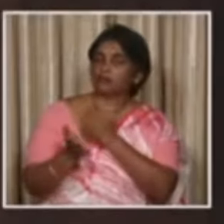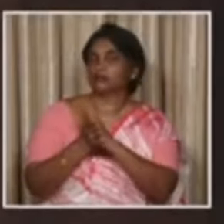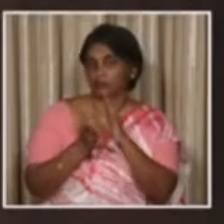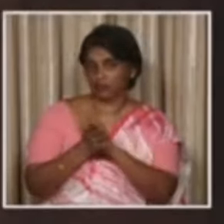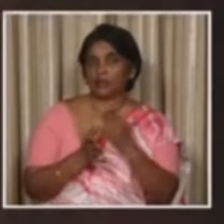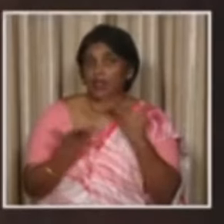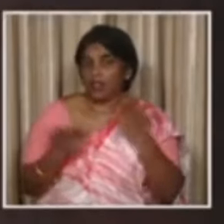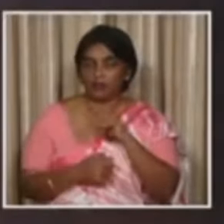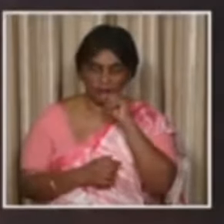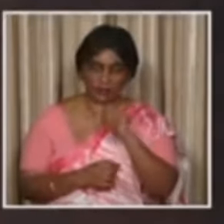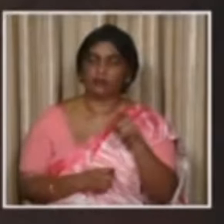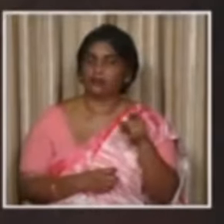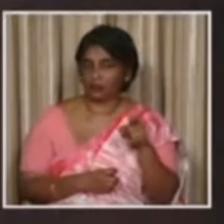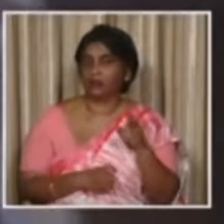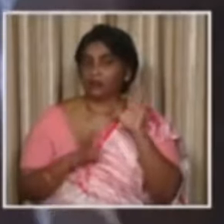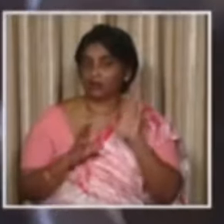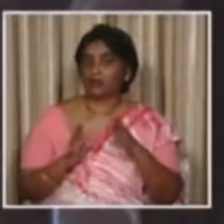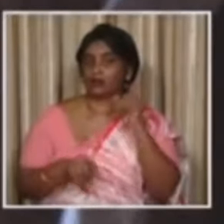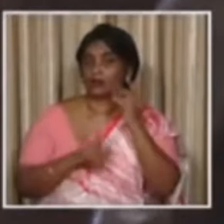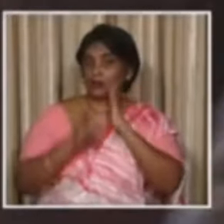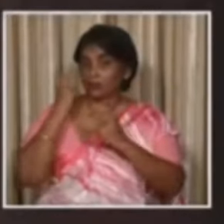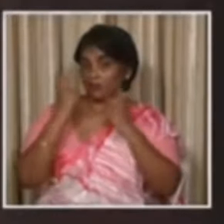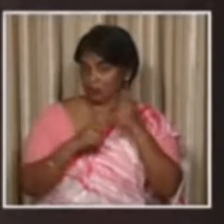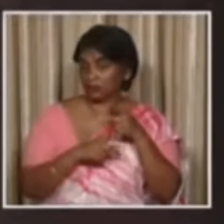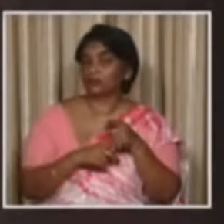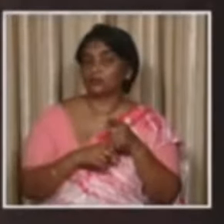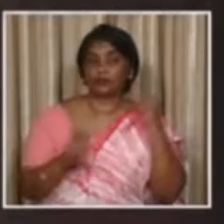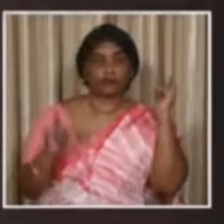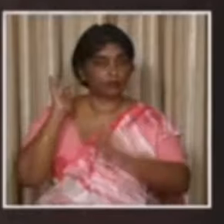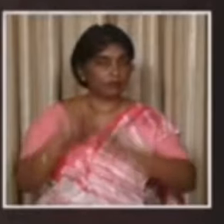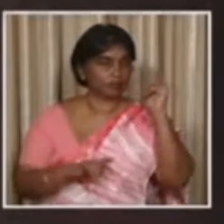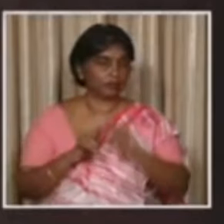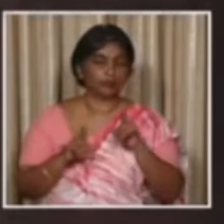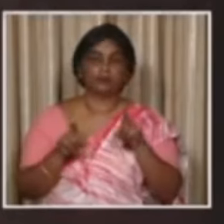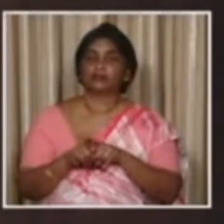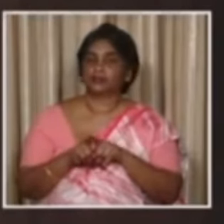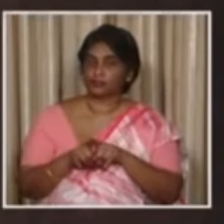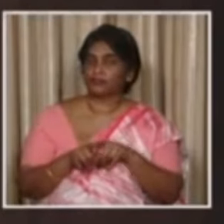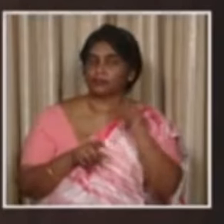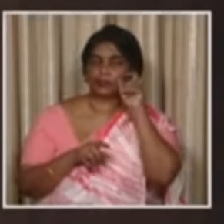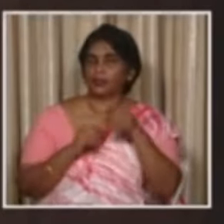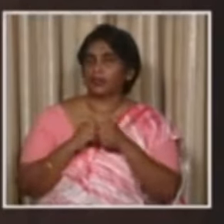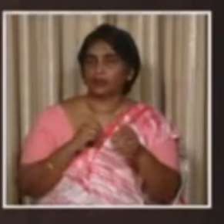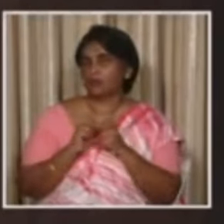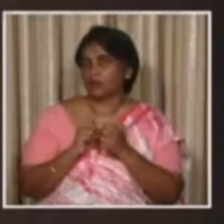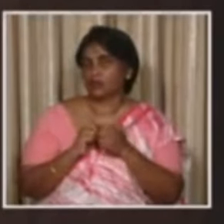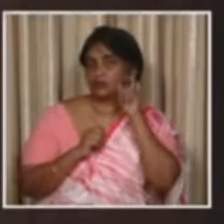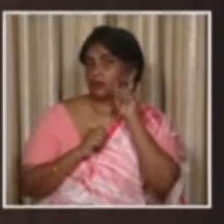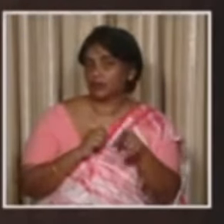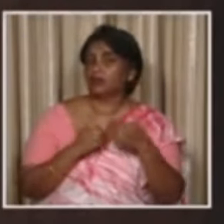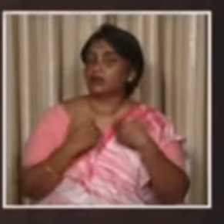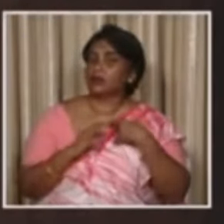ඒක මම නැහැ කියන්නේ. හැබැයි අද සංචාරකයන්ගේ පැමිණීමත් එක්ක බලන සිද්ධ වෙලා තියෙන දේ